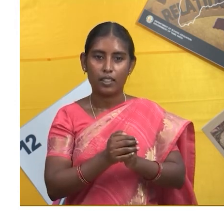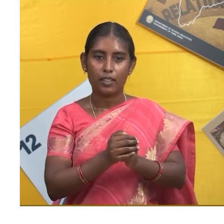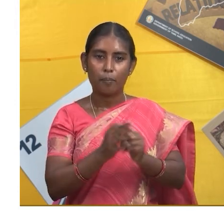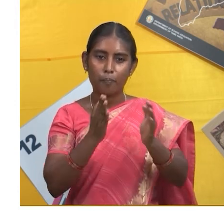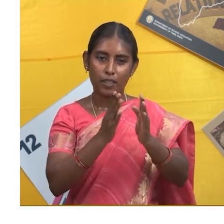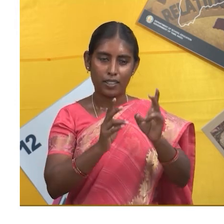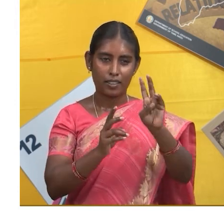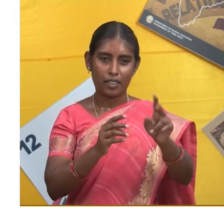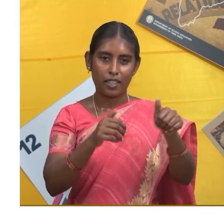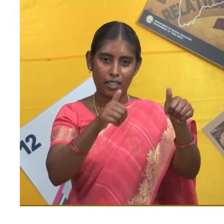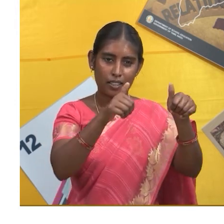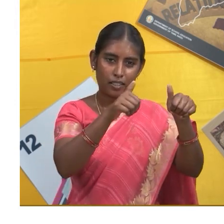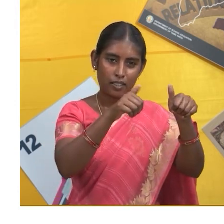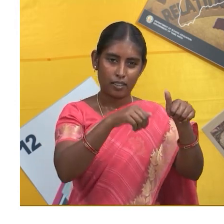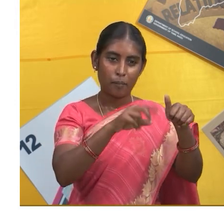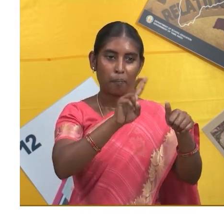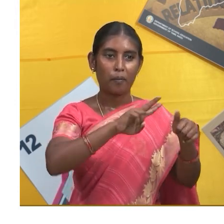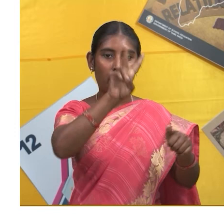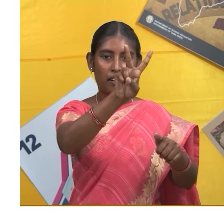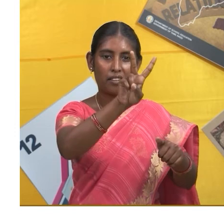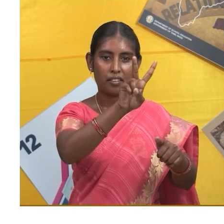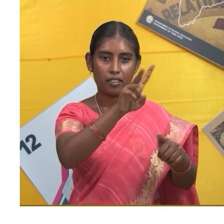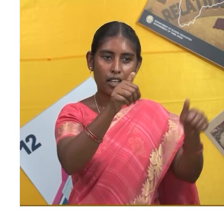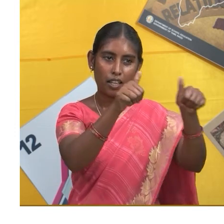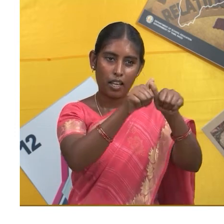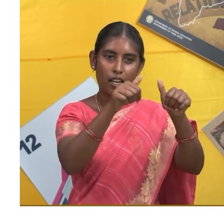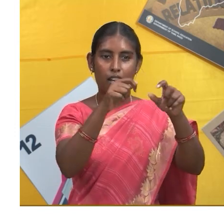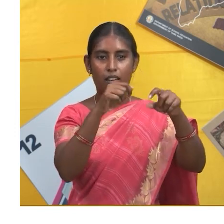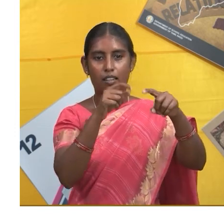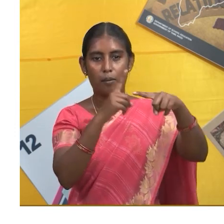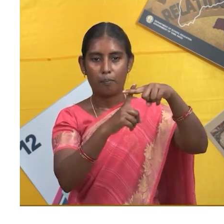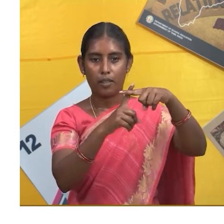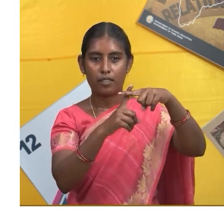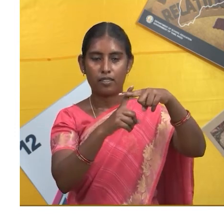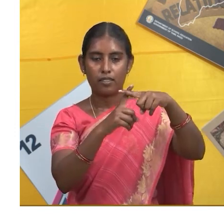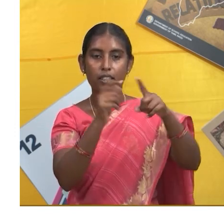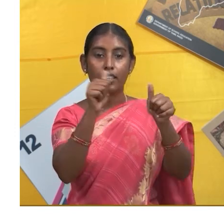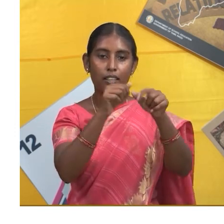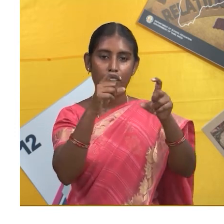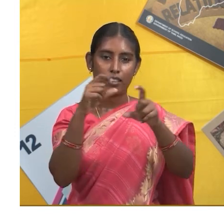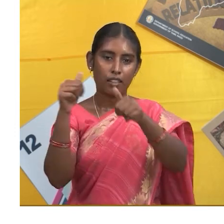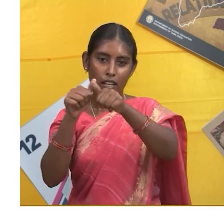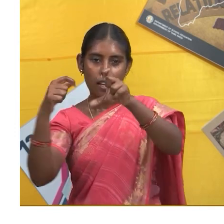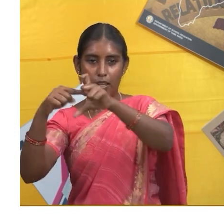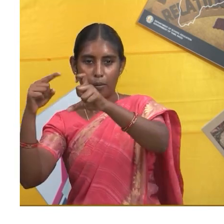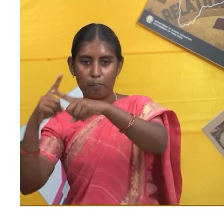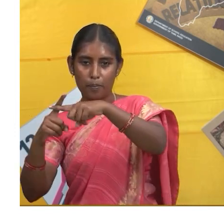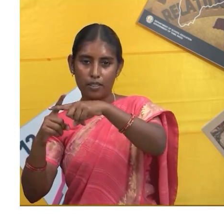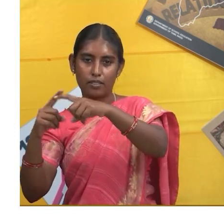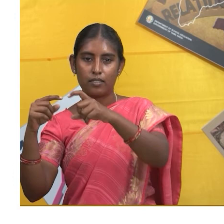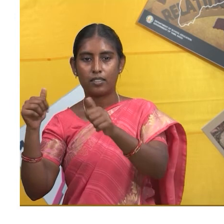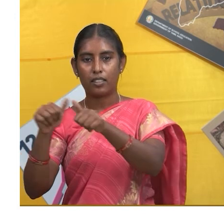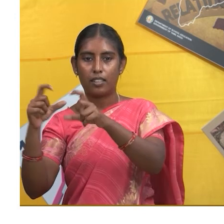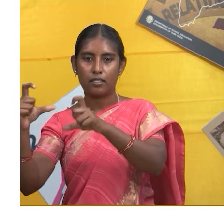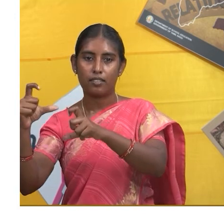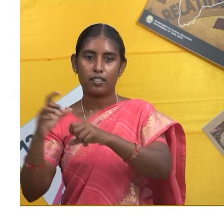Castleானின் பிரி innate Coun AG-I-E C,ா Cameron